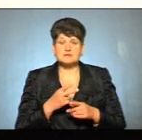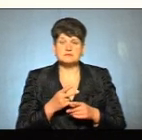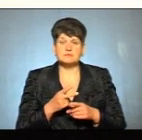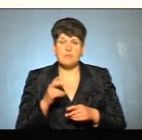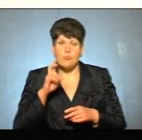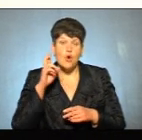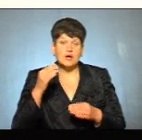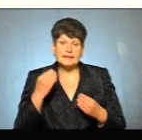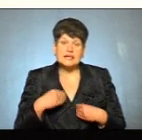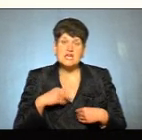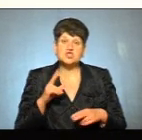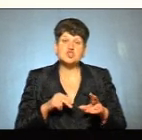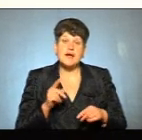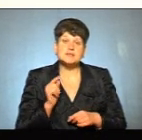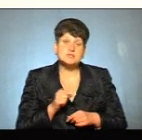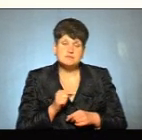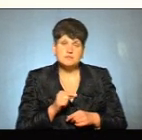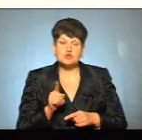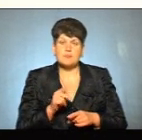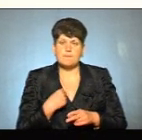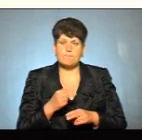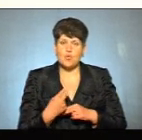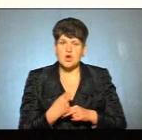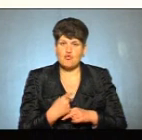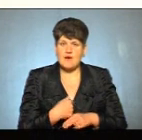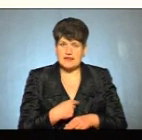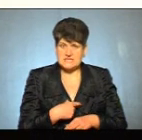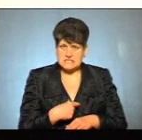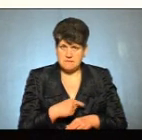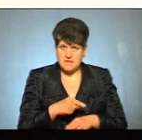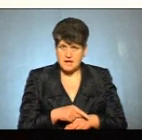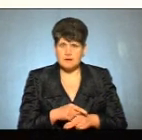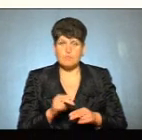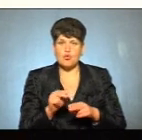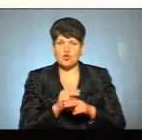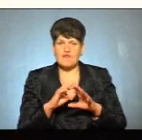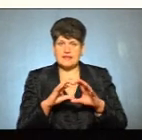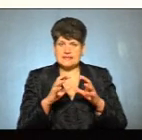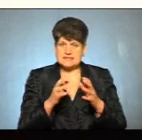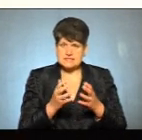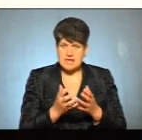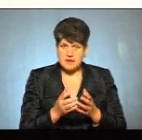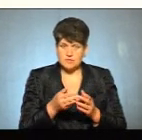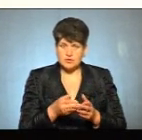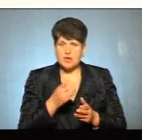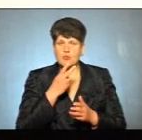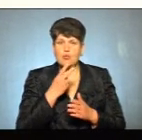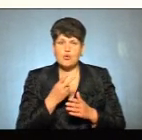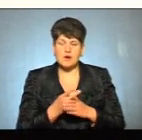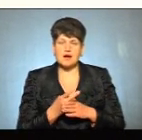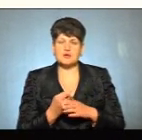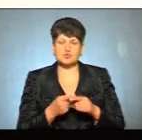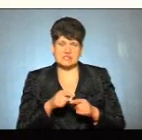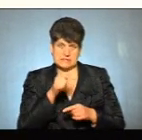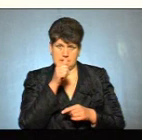шанс, щоб ми полікували себе, полікували землю. І як вже показують буквально ці